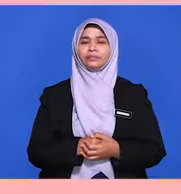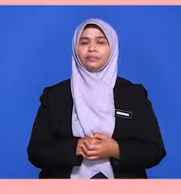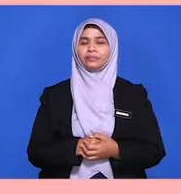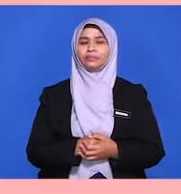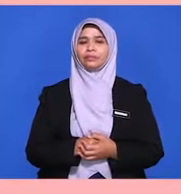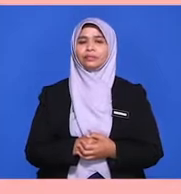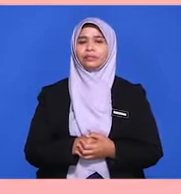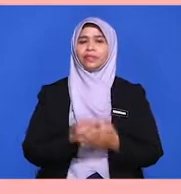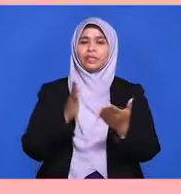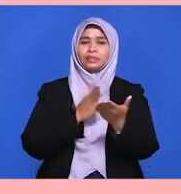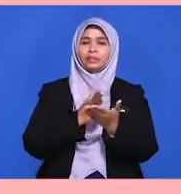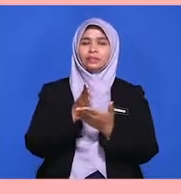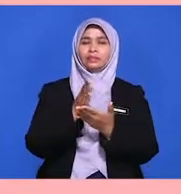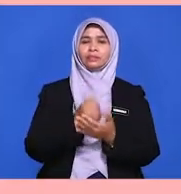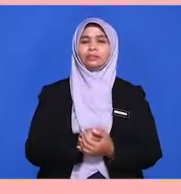Seterusnya,